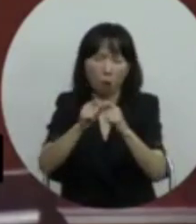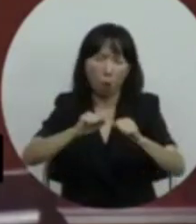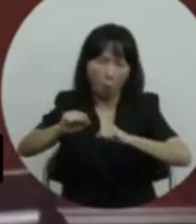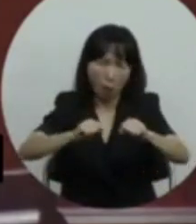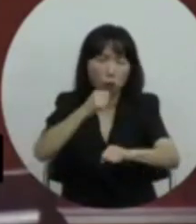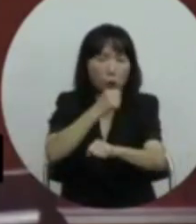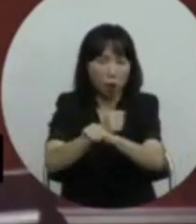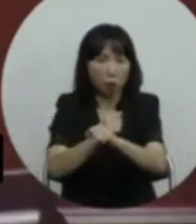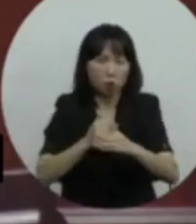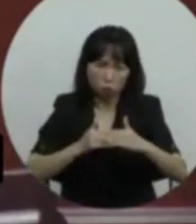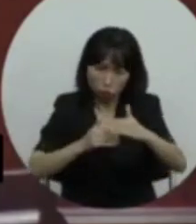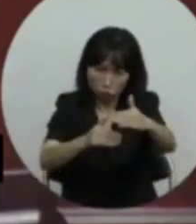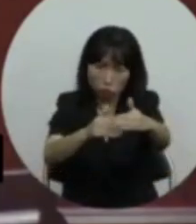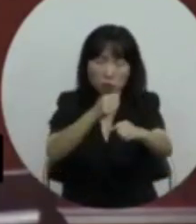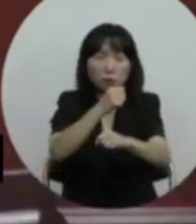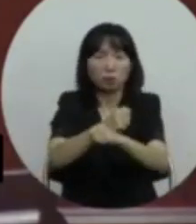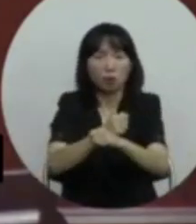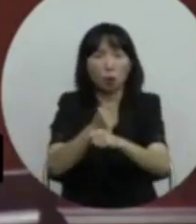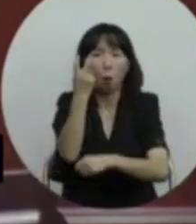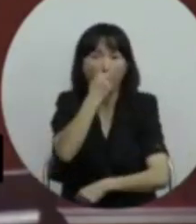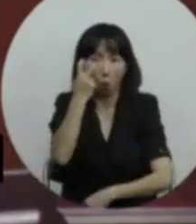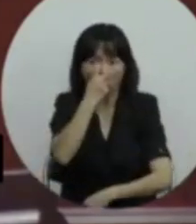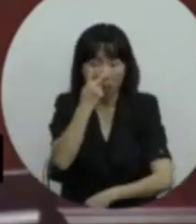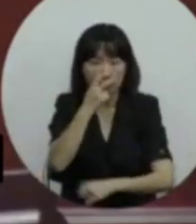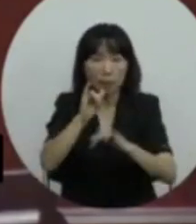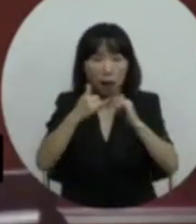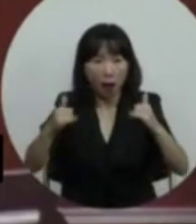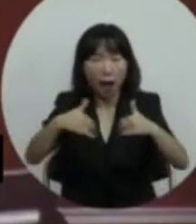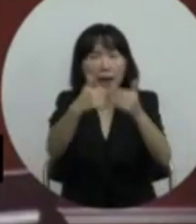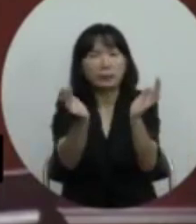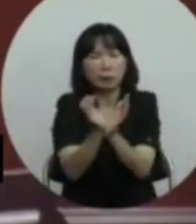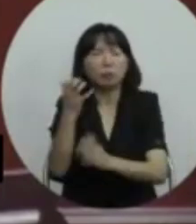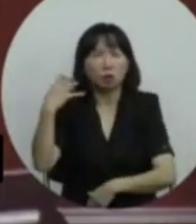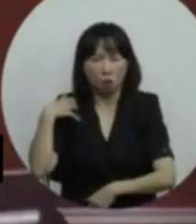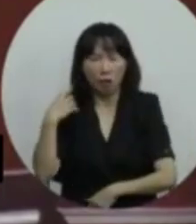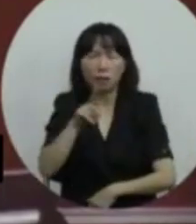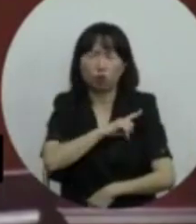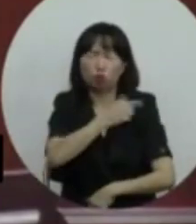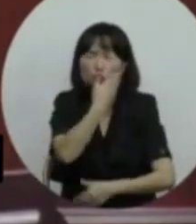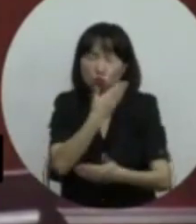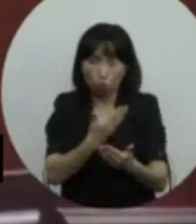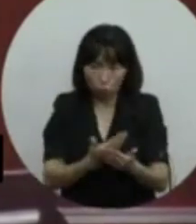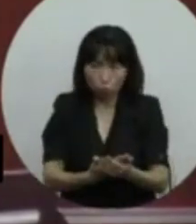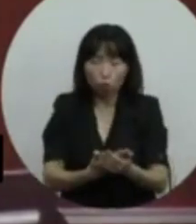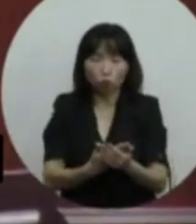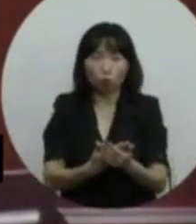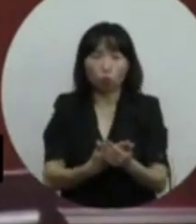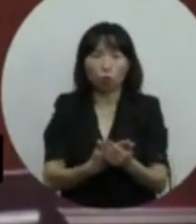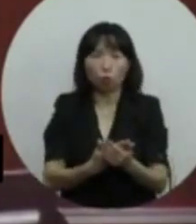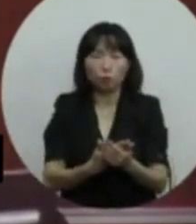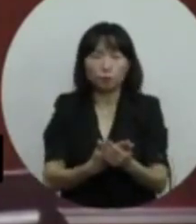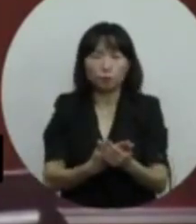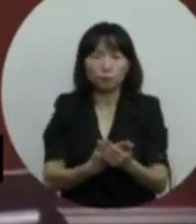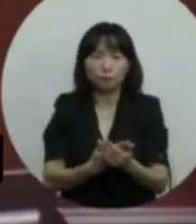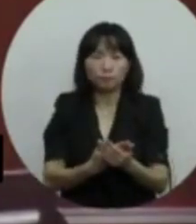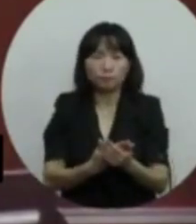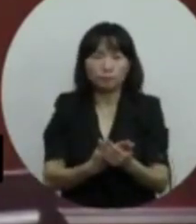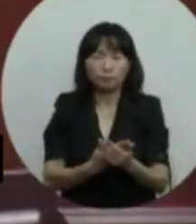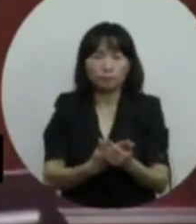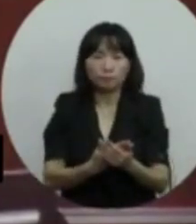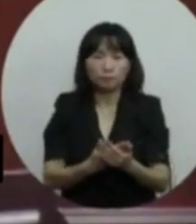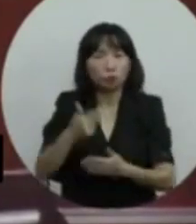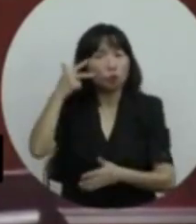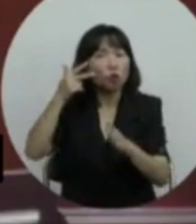이를 체계적으로 추진하고 관리할 팀의 역할이 매우 중요하다고 생각합니다.